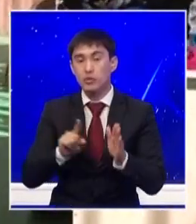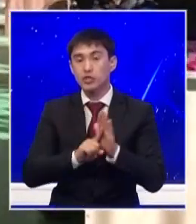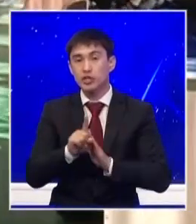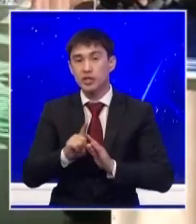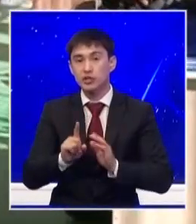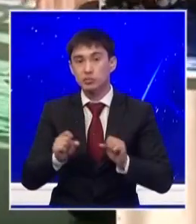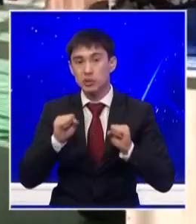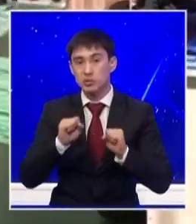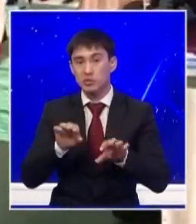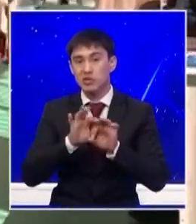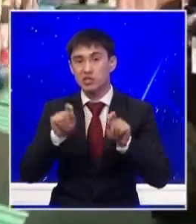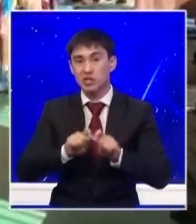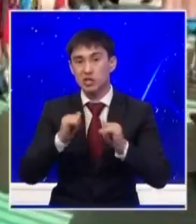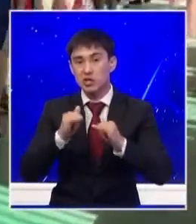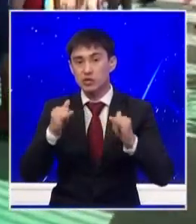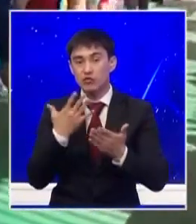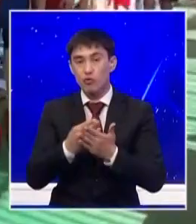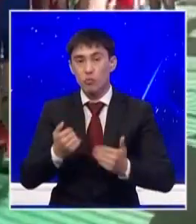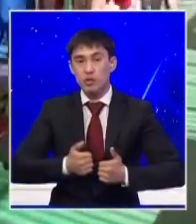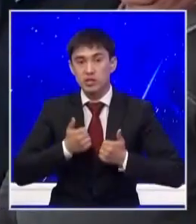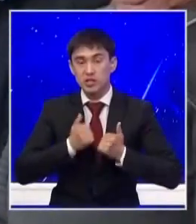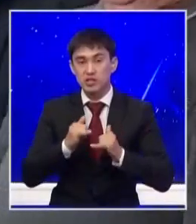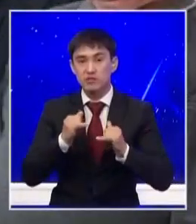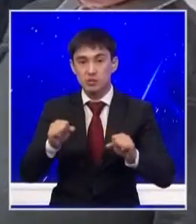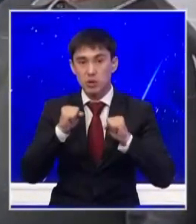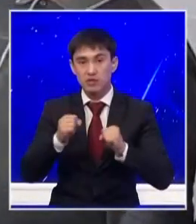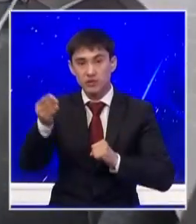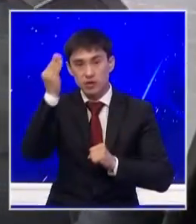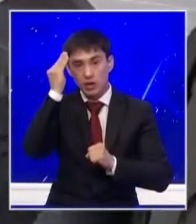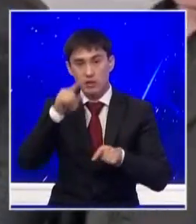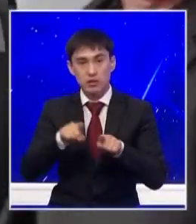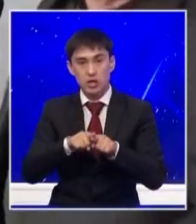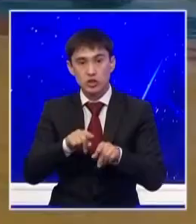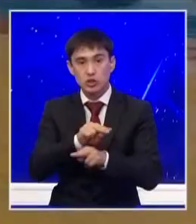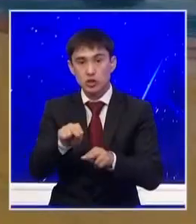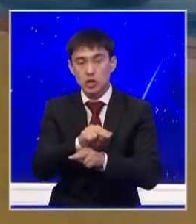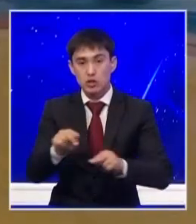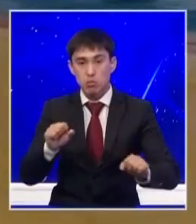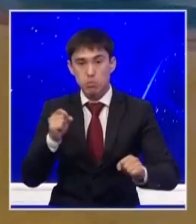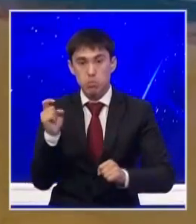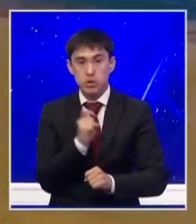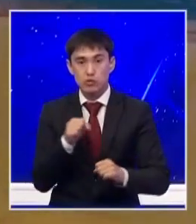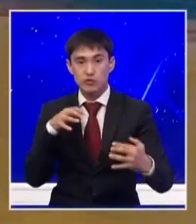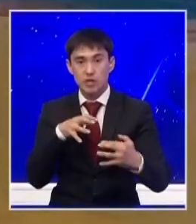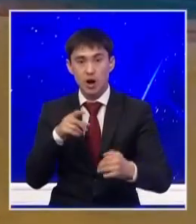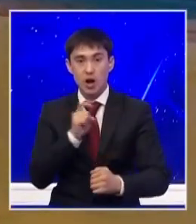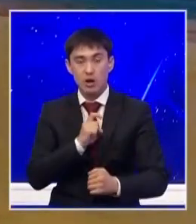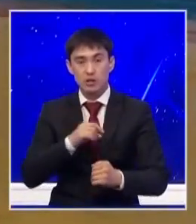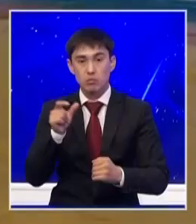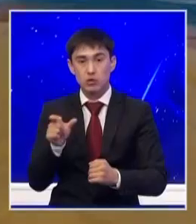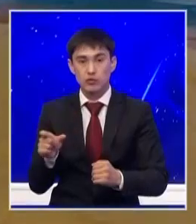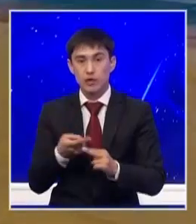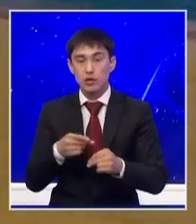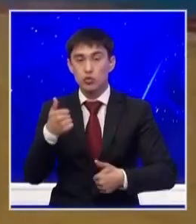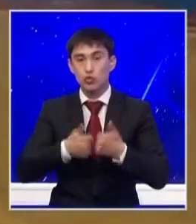начинающим борцам раскрыть свой потенциал но и развивал их спортивный талант а также закаливал бойцовский характер борцов этот